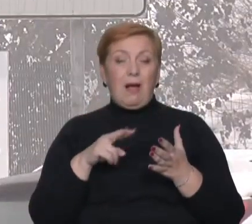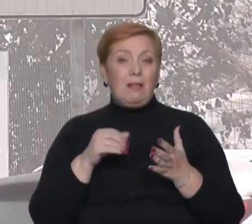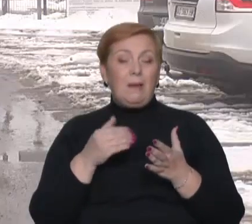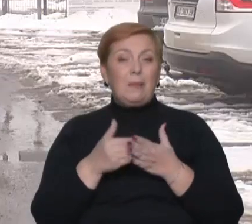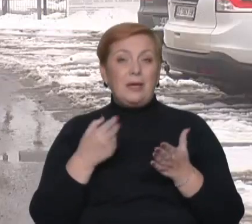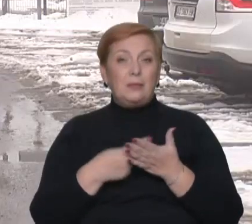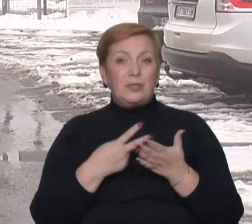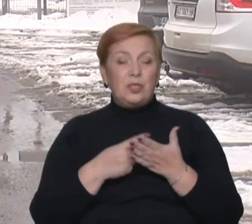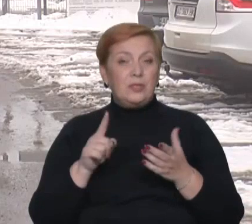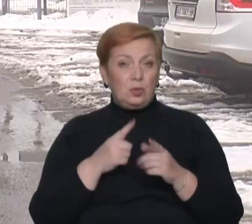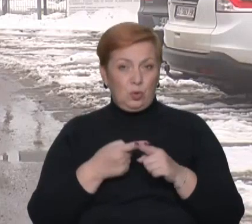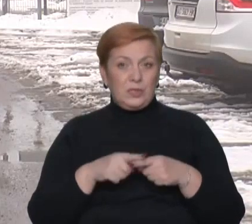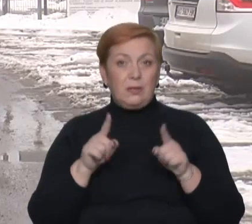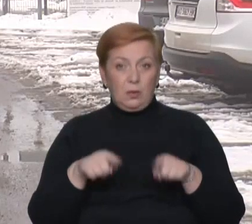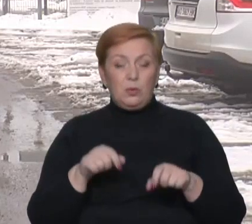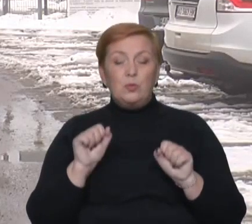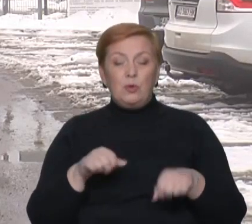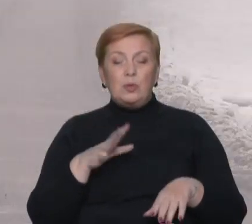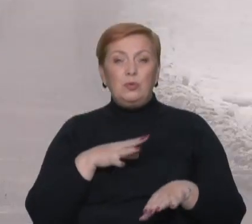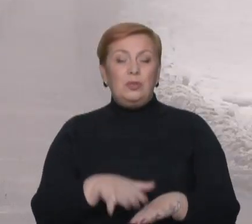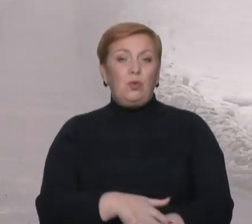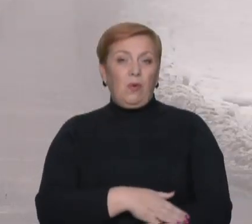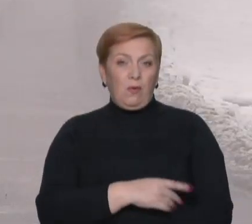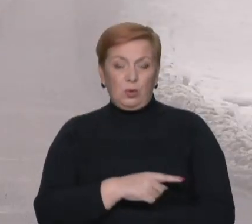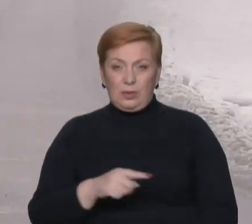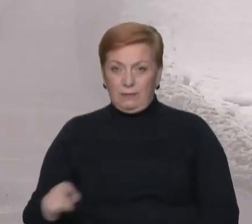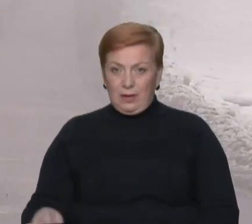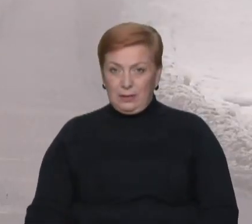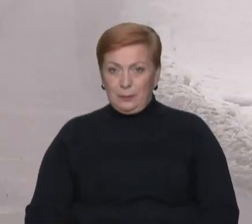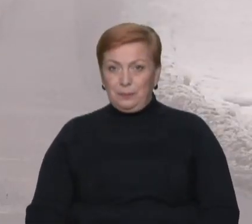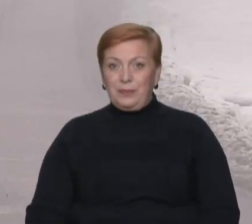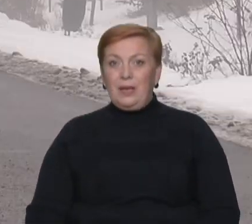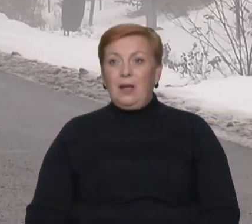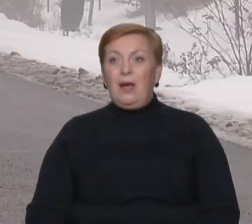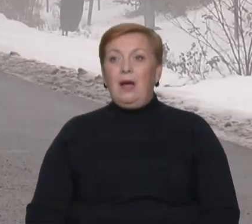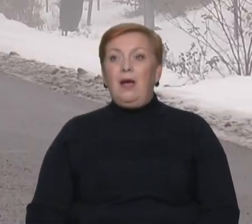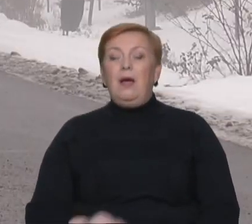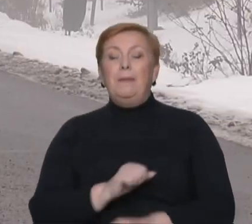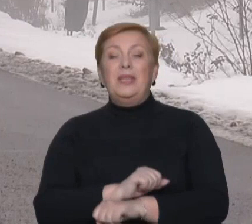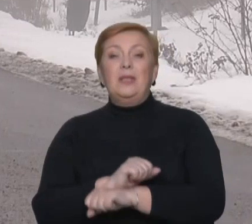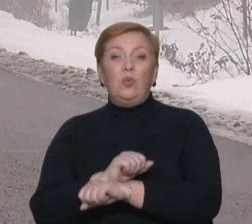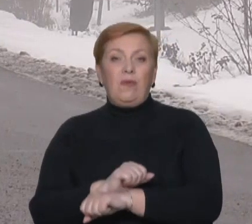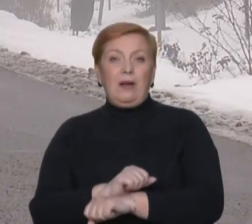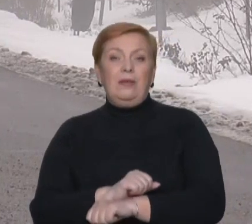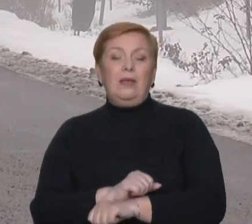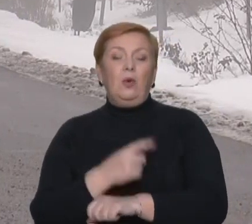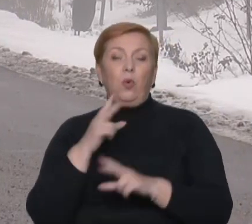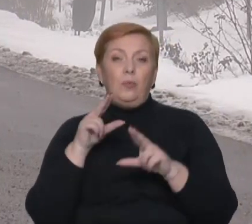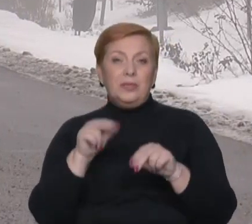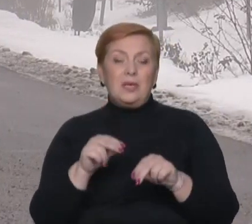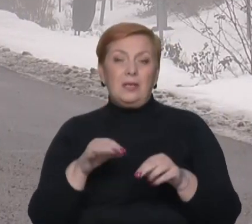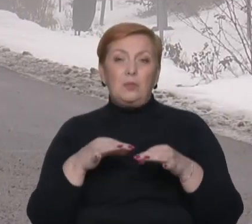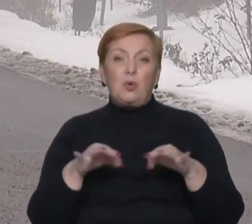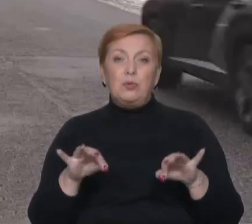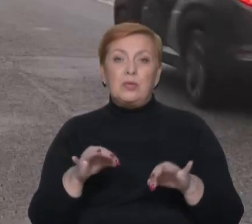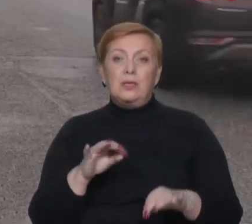можуть бути довготривалими за інформацією словацької сторони блокувальники обіцяли пропускати у бік України по чотири вантажівки